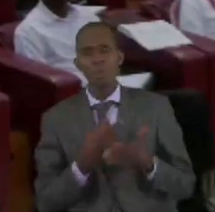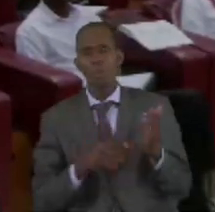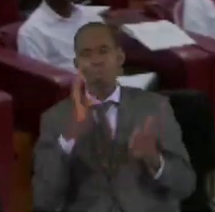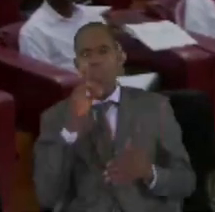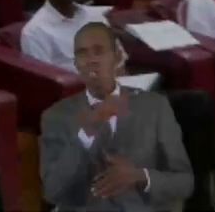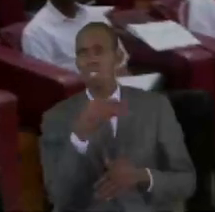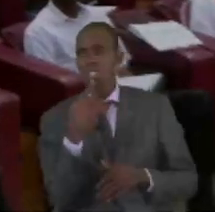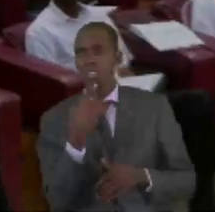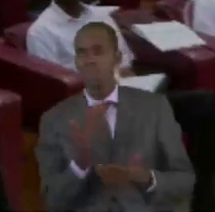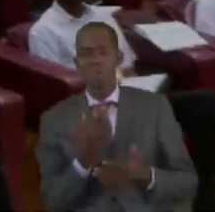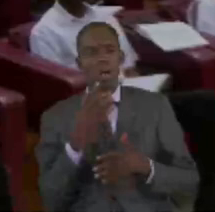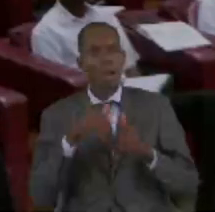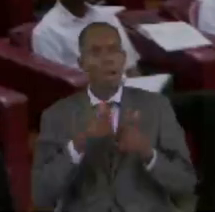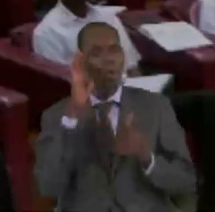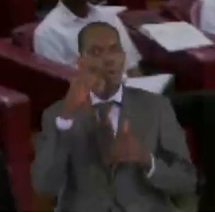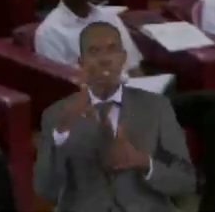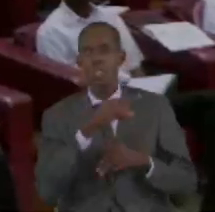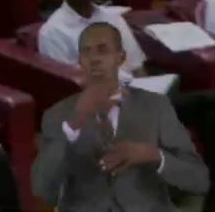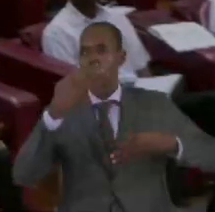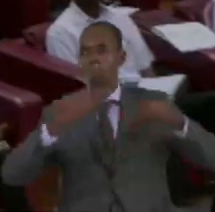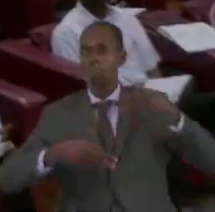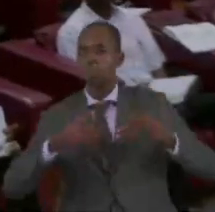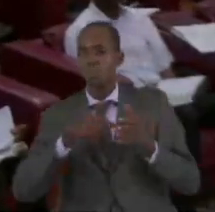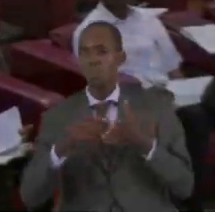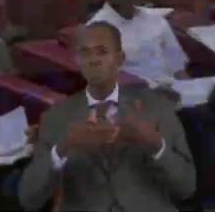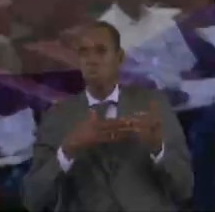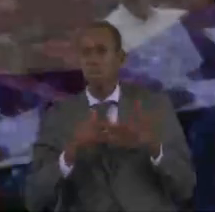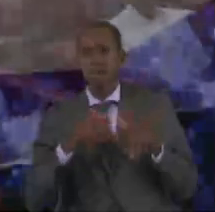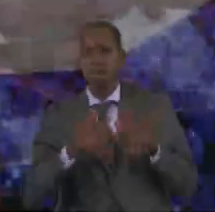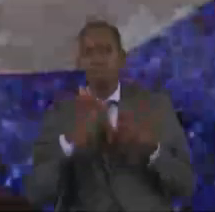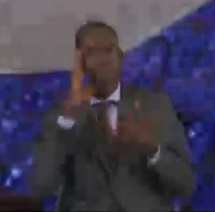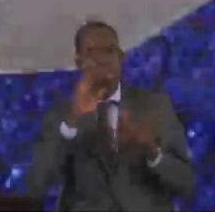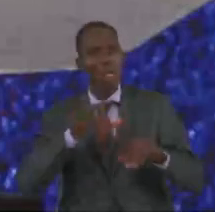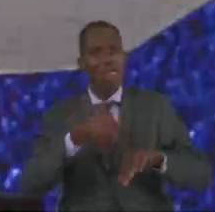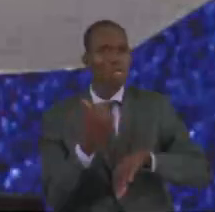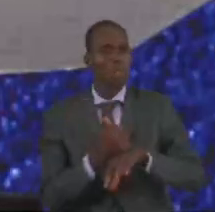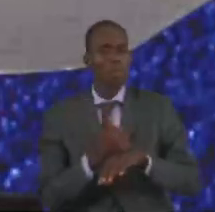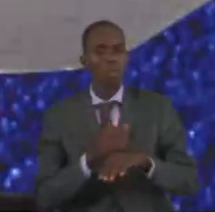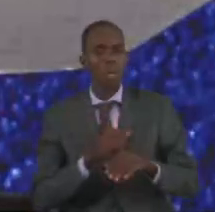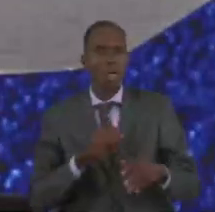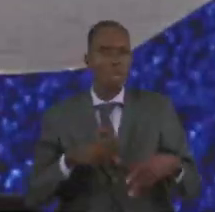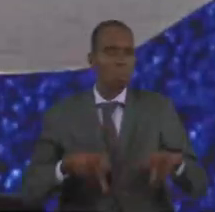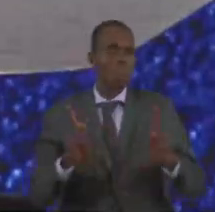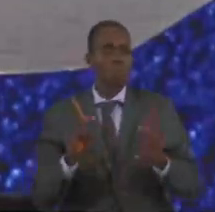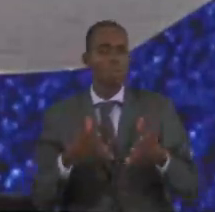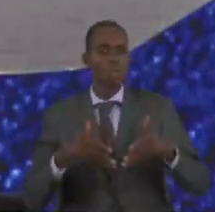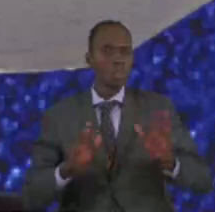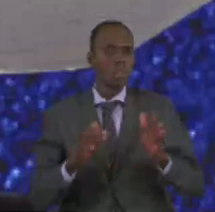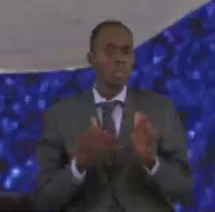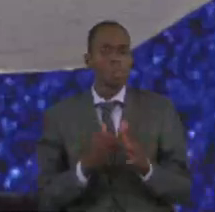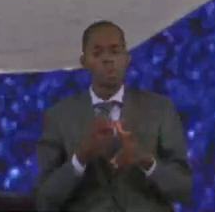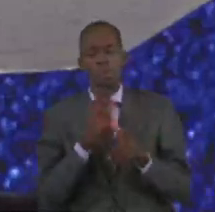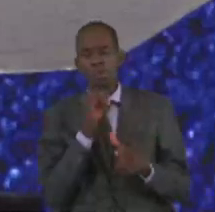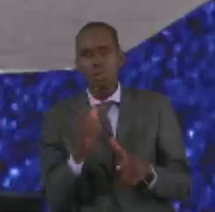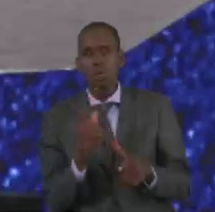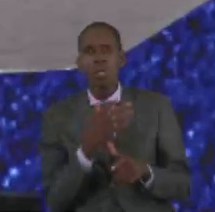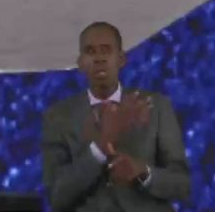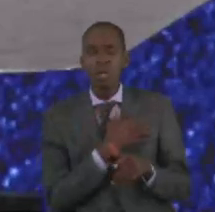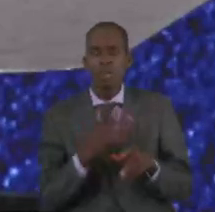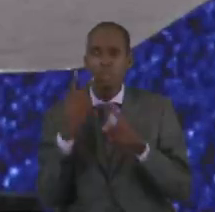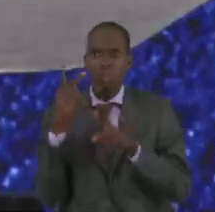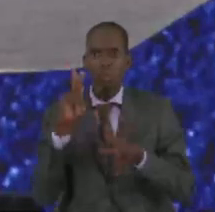se sentir, qu'est-ce qu'ils vont penser, comment ils vont juger ceci, comment ils vont approuver ceci, comment ils vont l'embrasser. S'ils